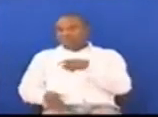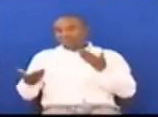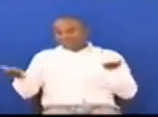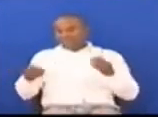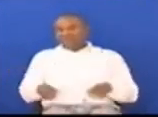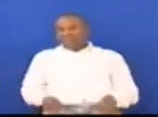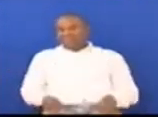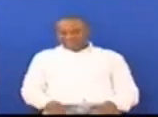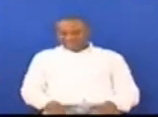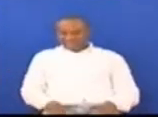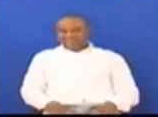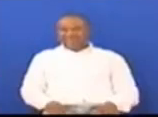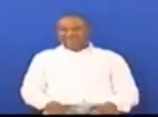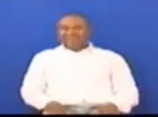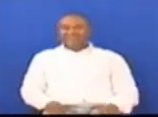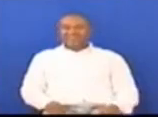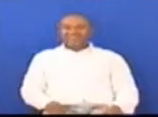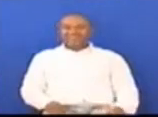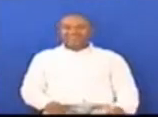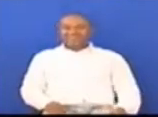hapo